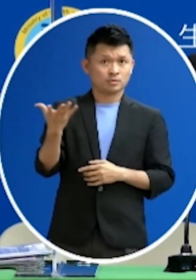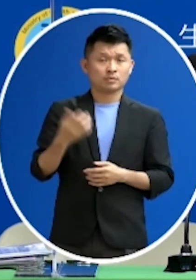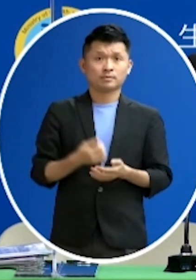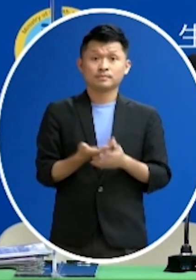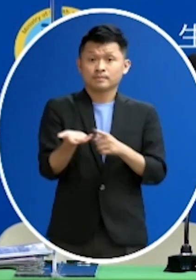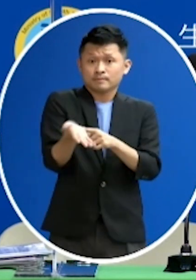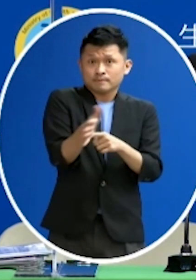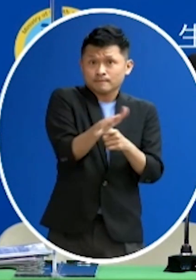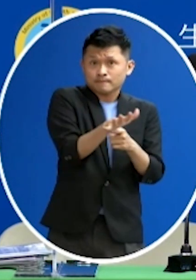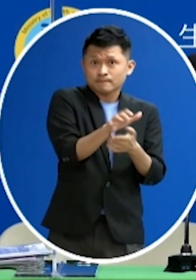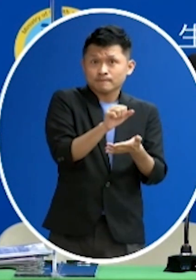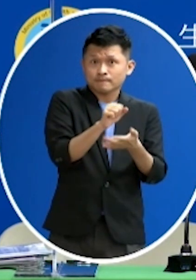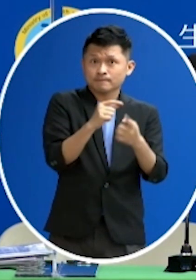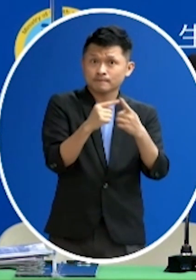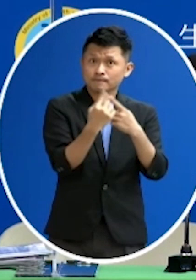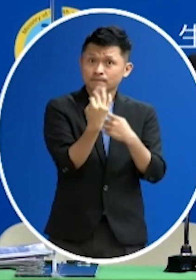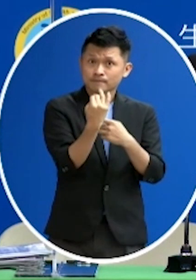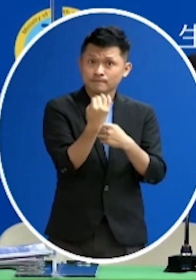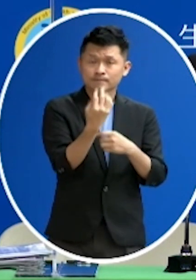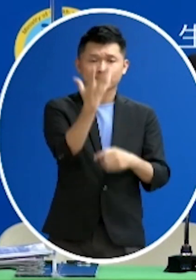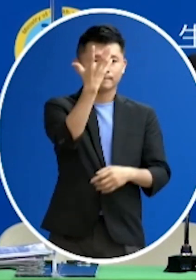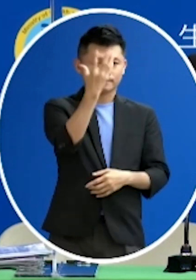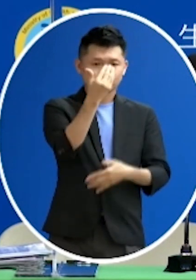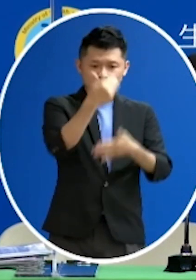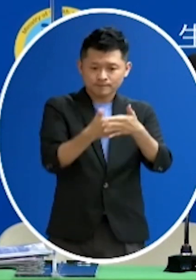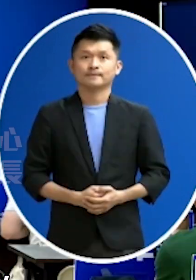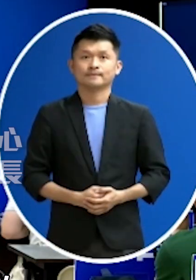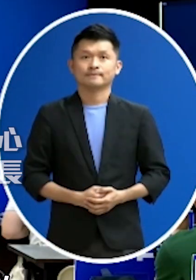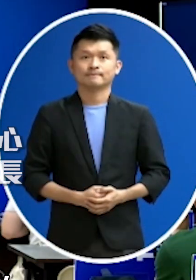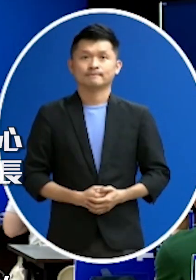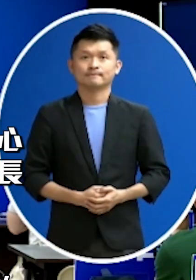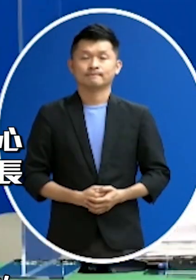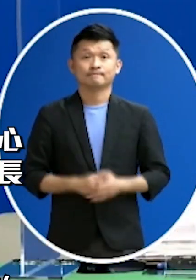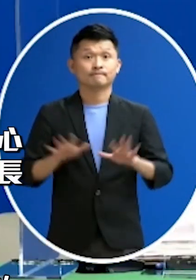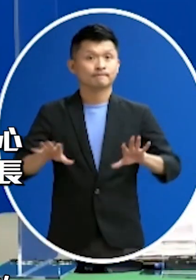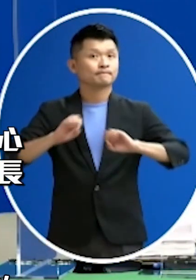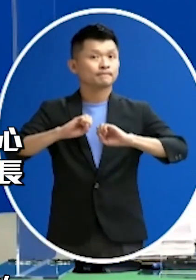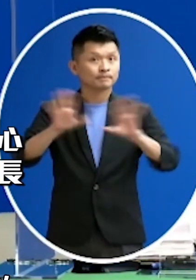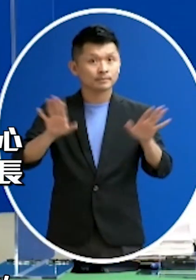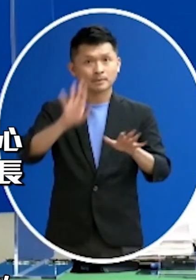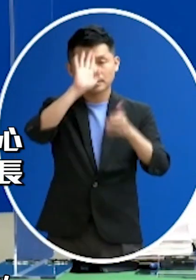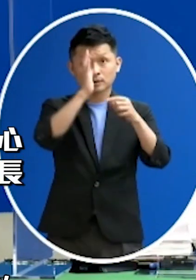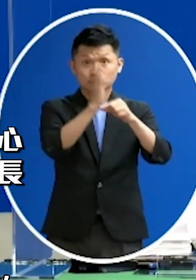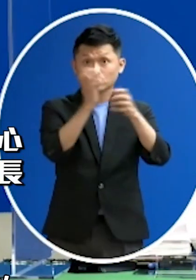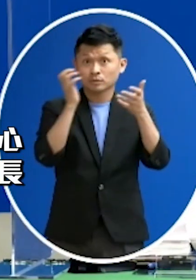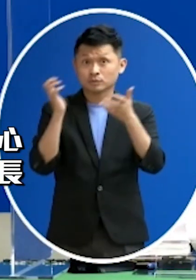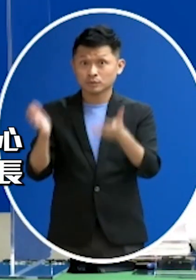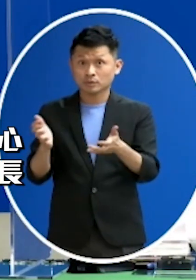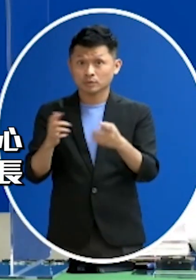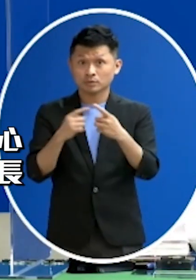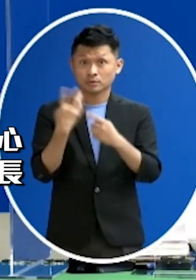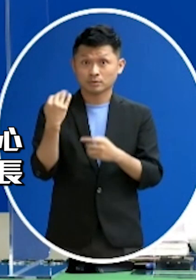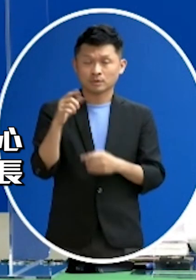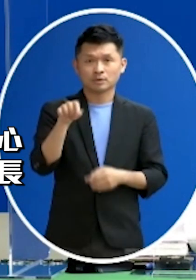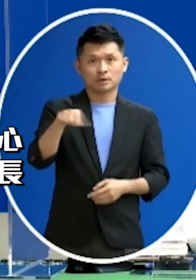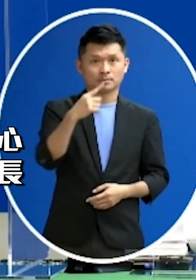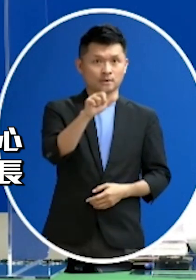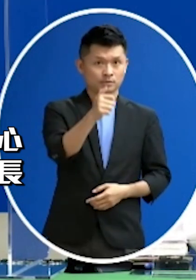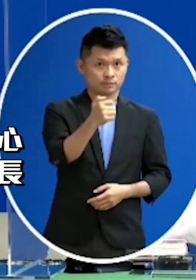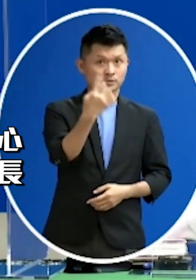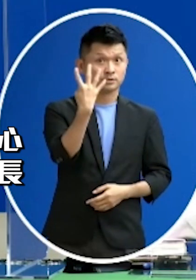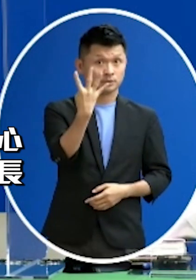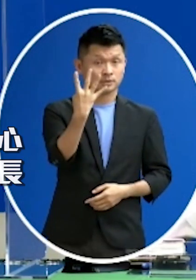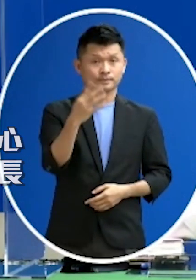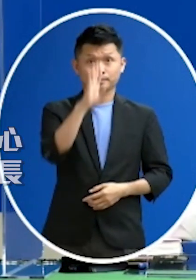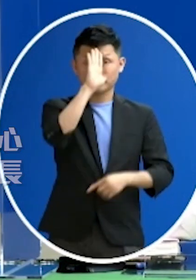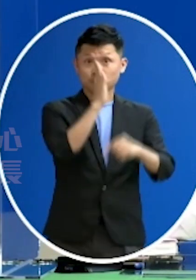的个案的病例数的话还是在持续的下降当中。 今日公布的中重症个案数是154例，其